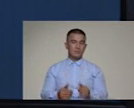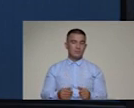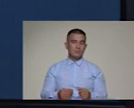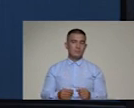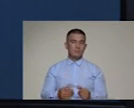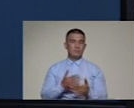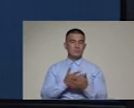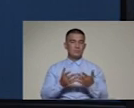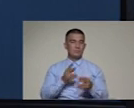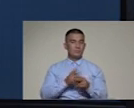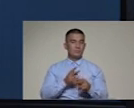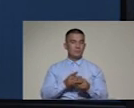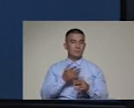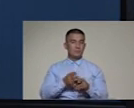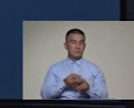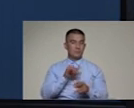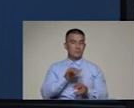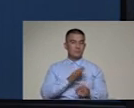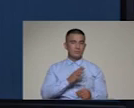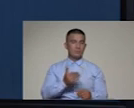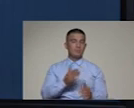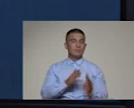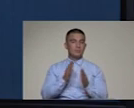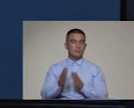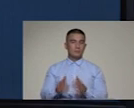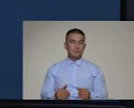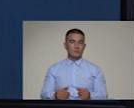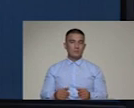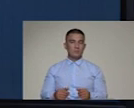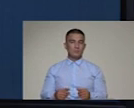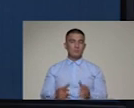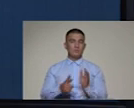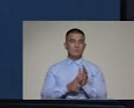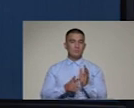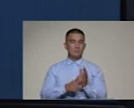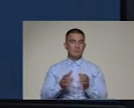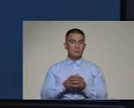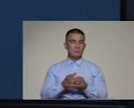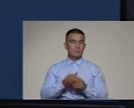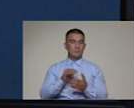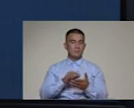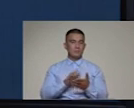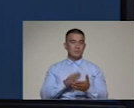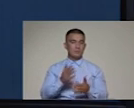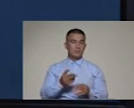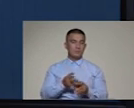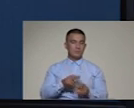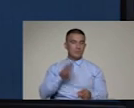tellur metalmaslari joylashgan. Endi 7-chi guruhda biz aytdik yuqorida vodorod